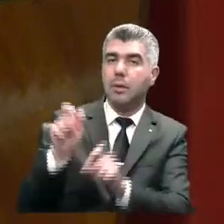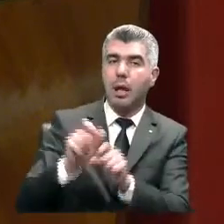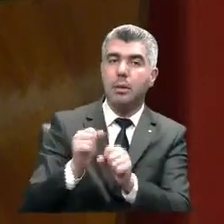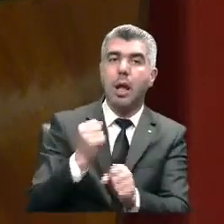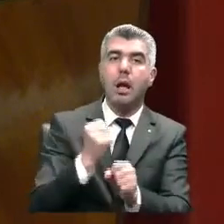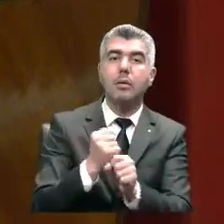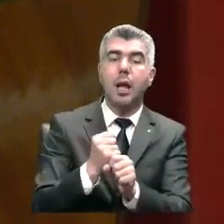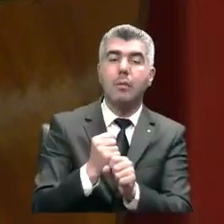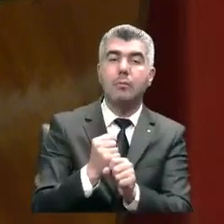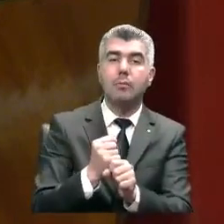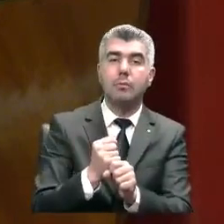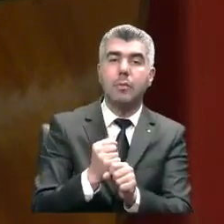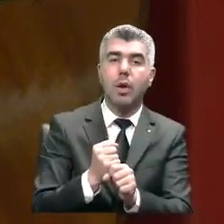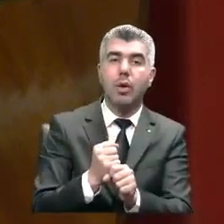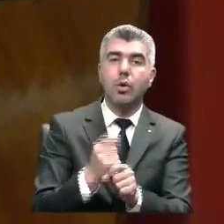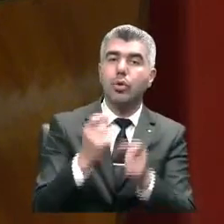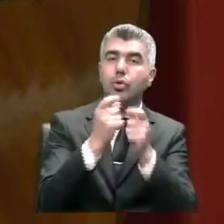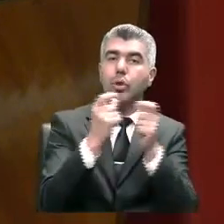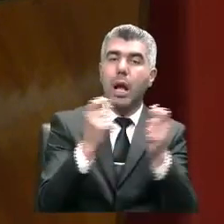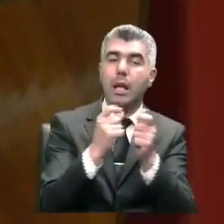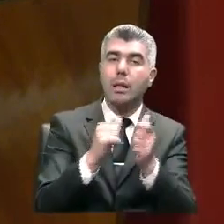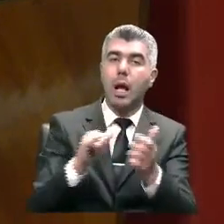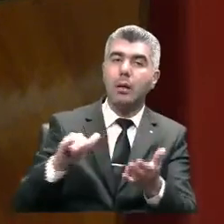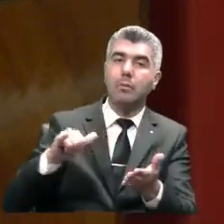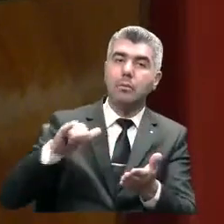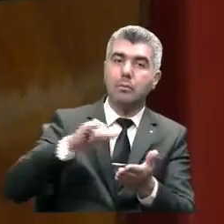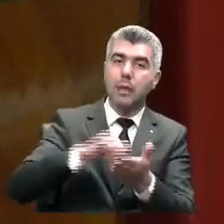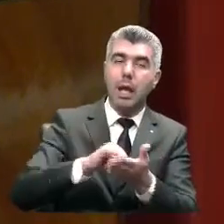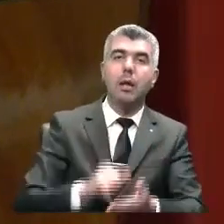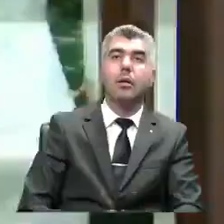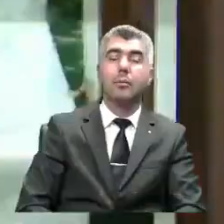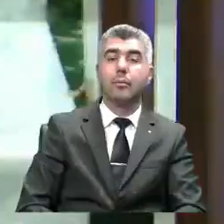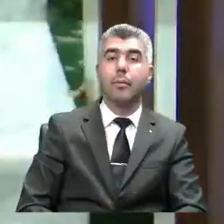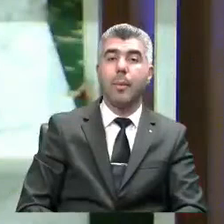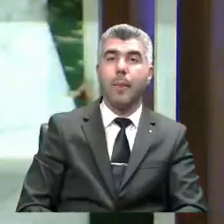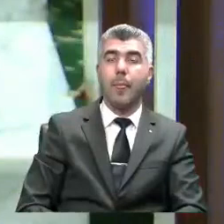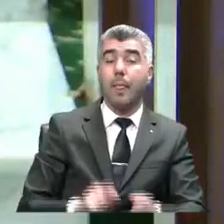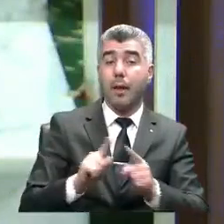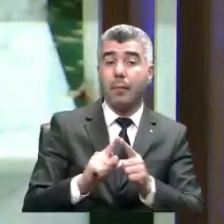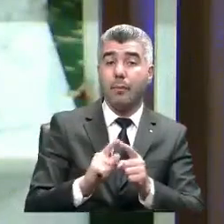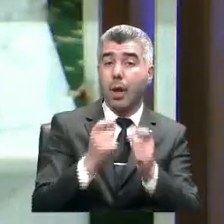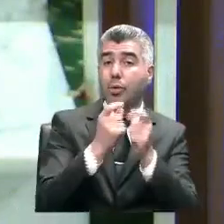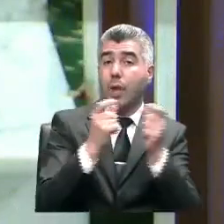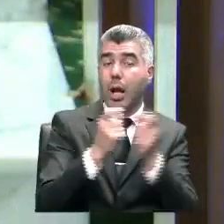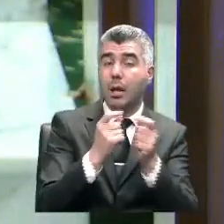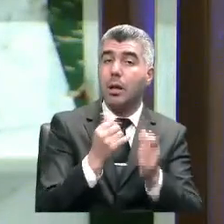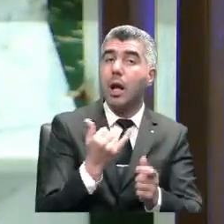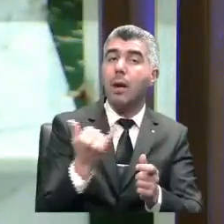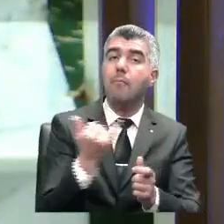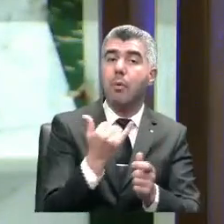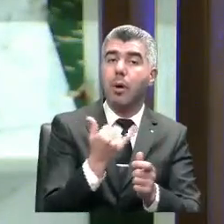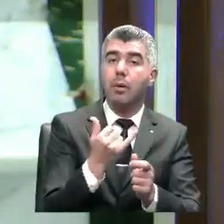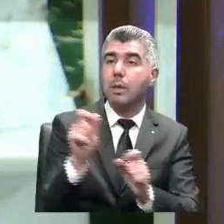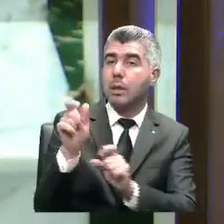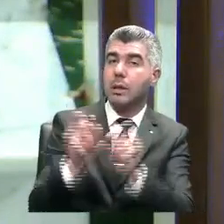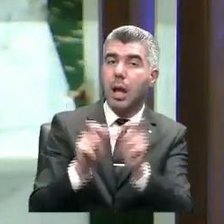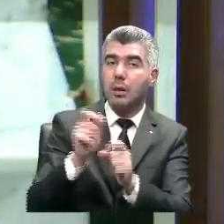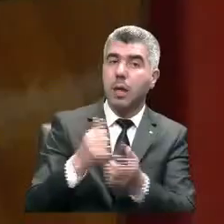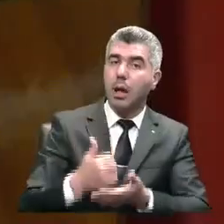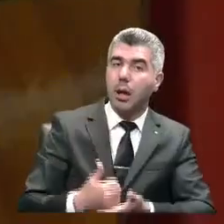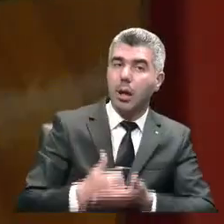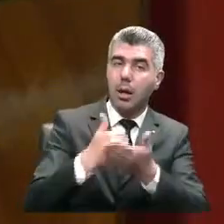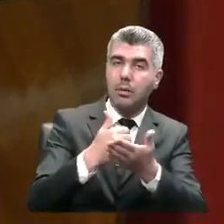العاملين بشركات الخطوط الملكيه بغيت نشير الى ان الشركه تتولي اهميه بالغه للراس مال البشري